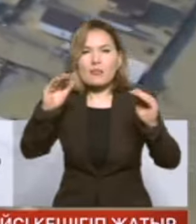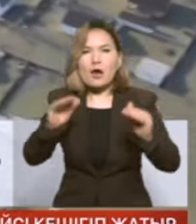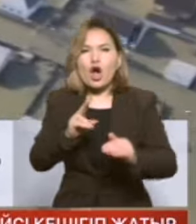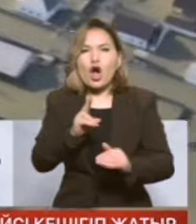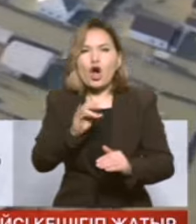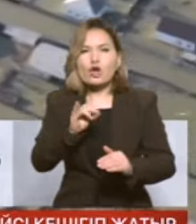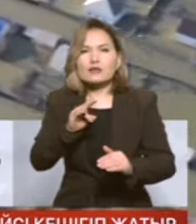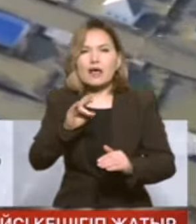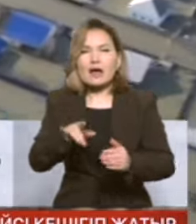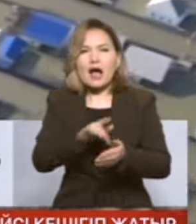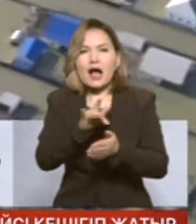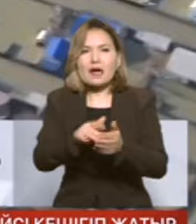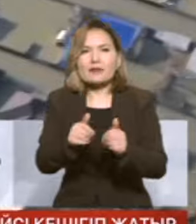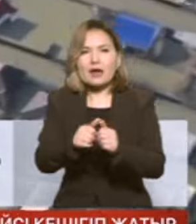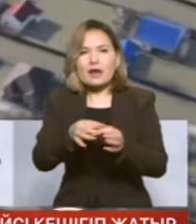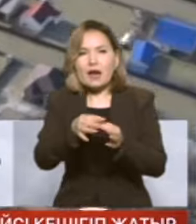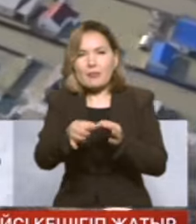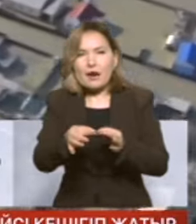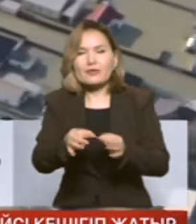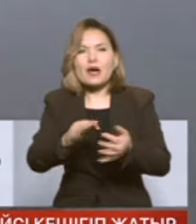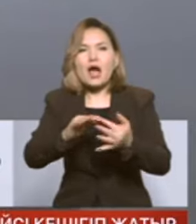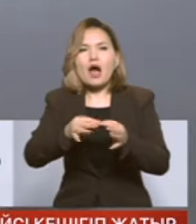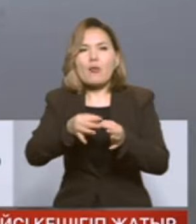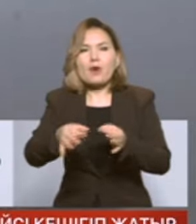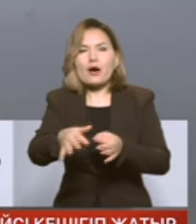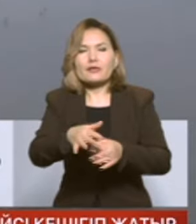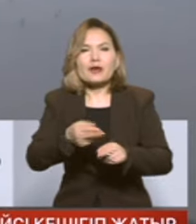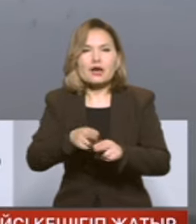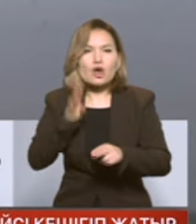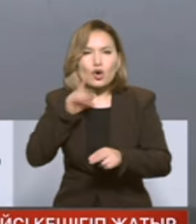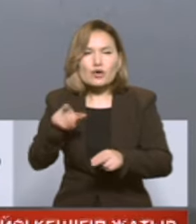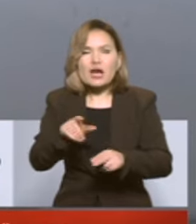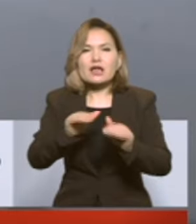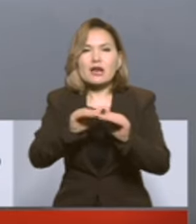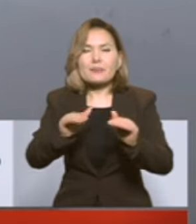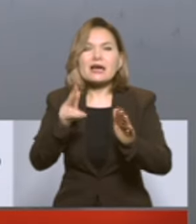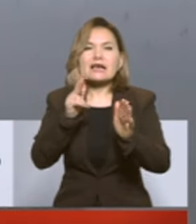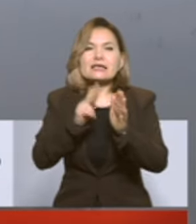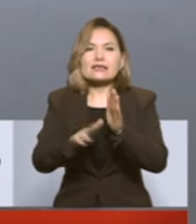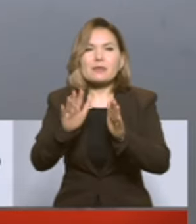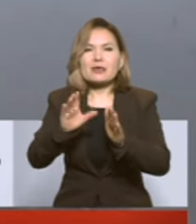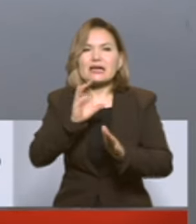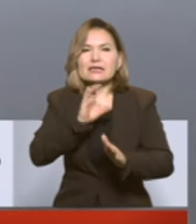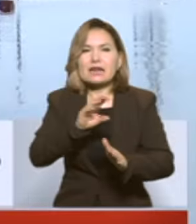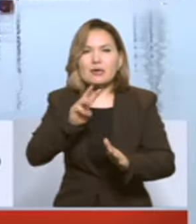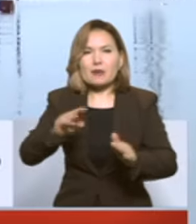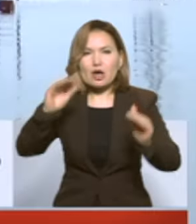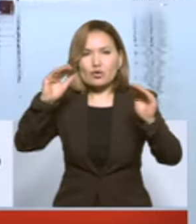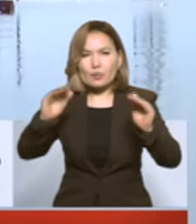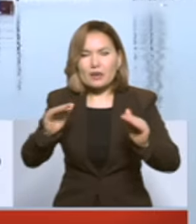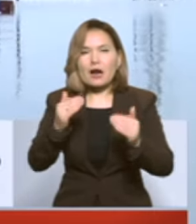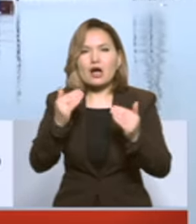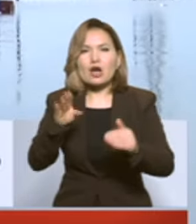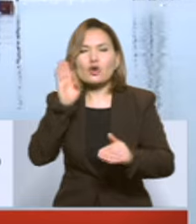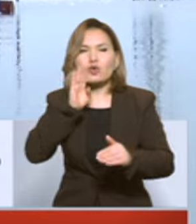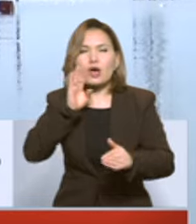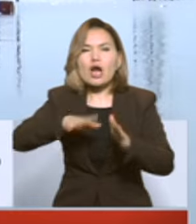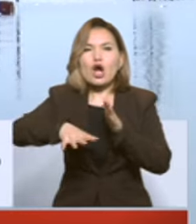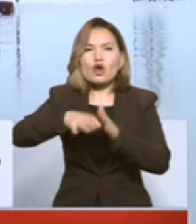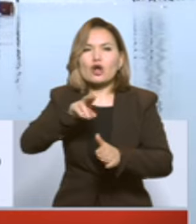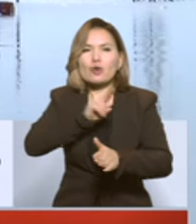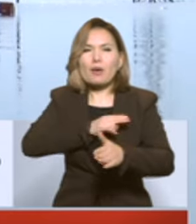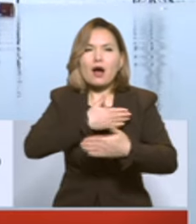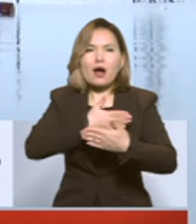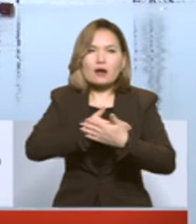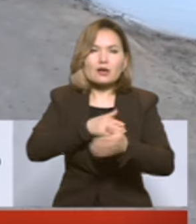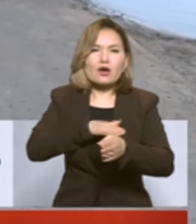Құлсары қаласының іргесіндегі Ақкейіс Тоғай ауылы маңындағы гидропункттегі су деңгейі 85 сантиметрге төмендеген. Қазір су сору жұмыстары